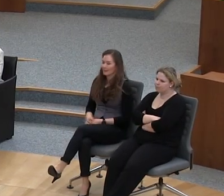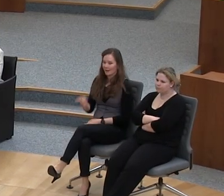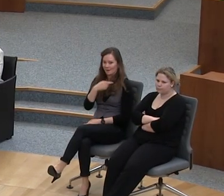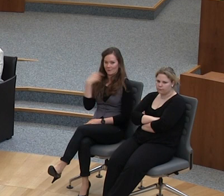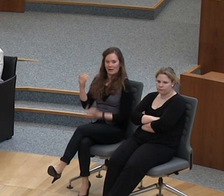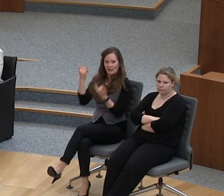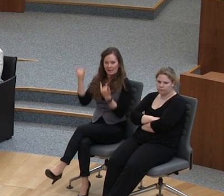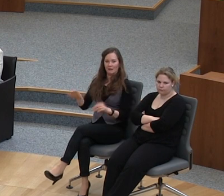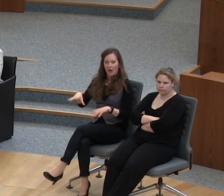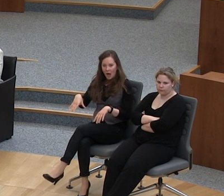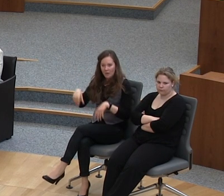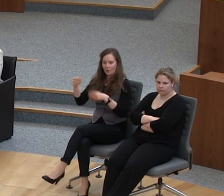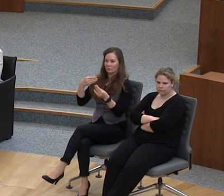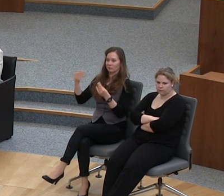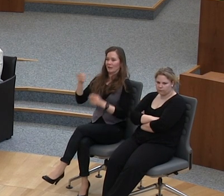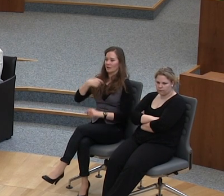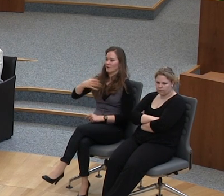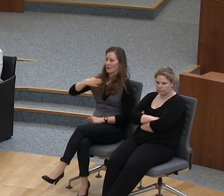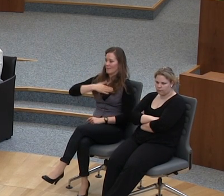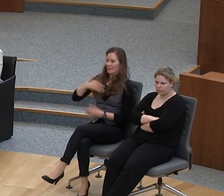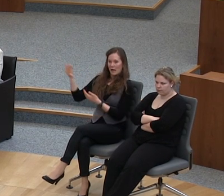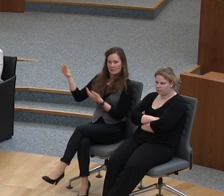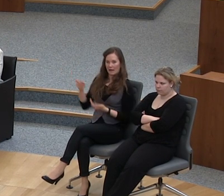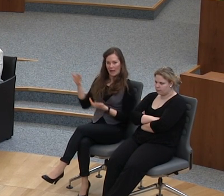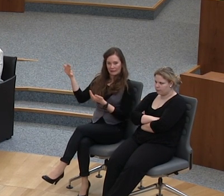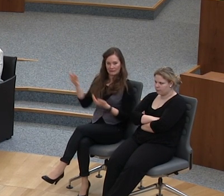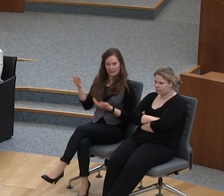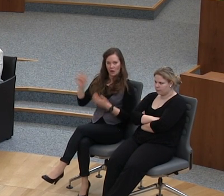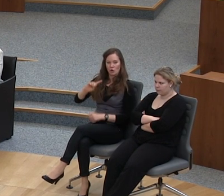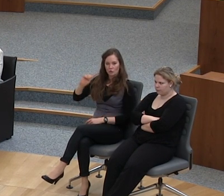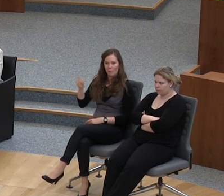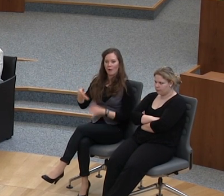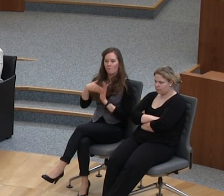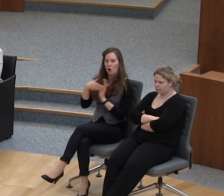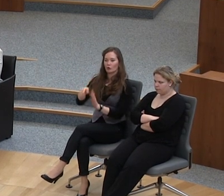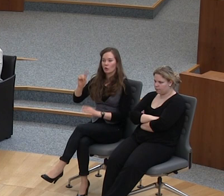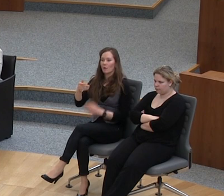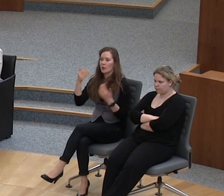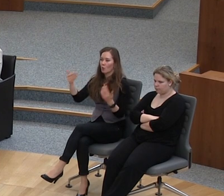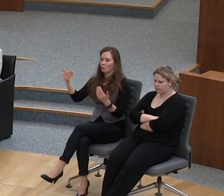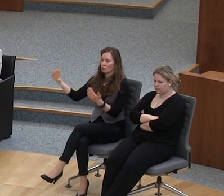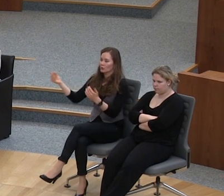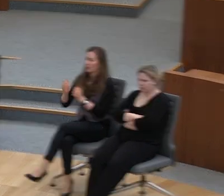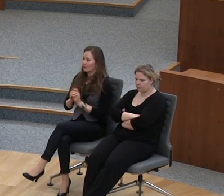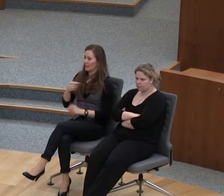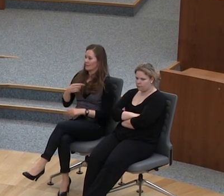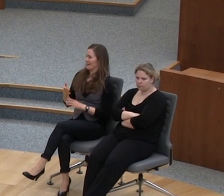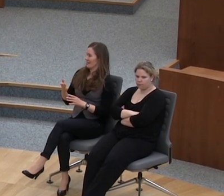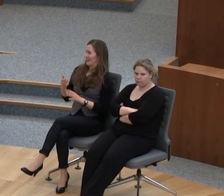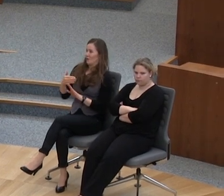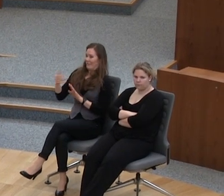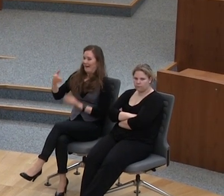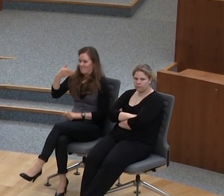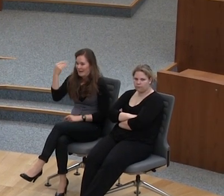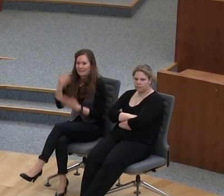Bevor wir jetzt hier einsteigen, bevor ich meine Gäste hier nochmal vorstelle und begrüße, bevor ich es nämlich nachher